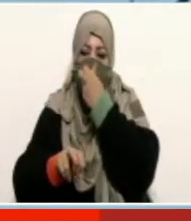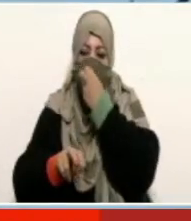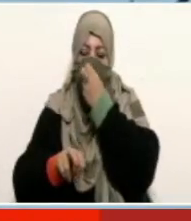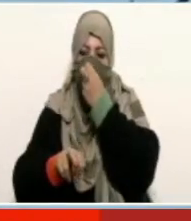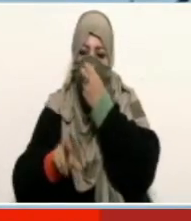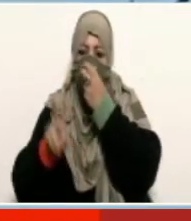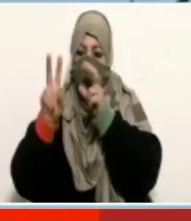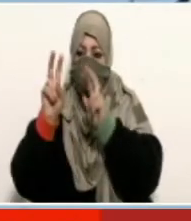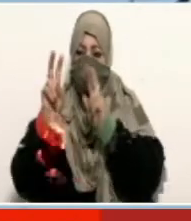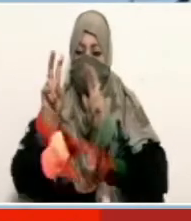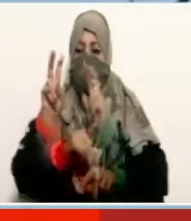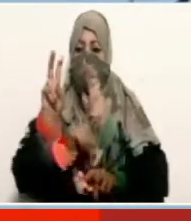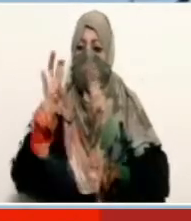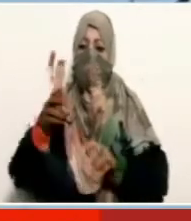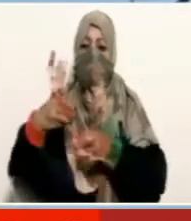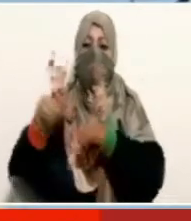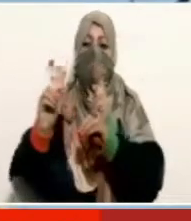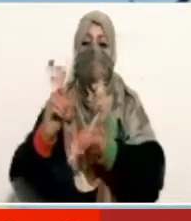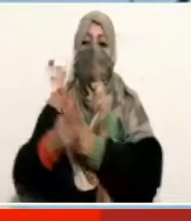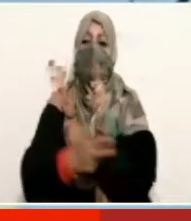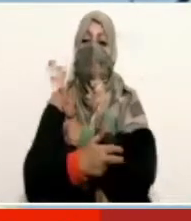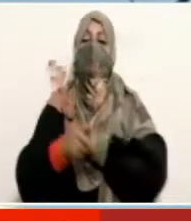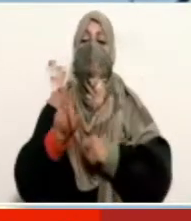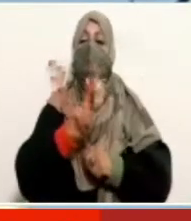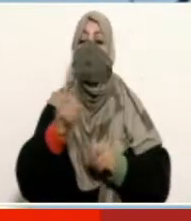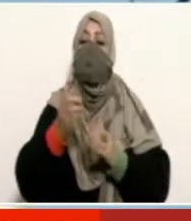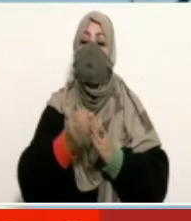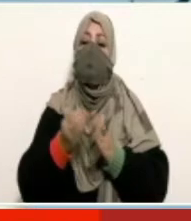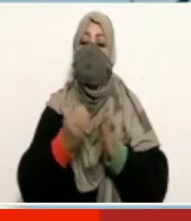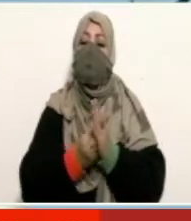من الأحوال، فأنا لا يجوز له بيعها والله أعلم.